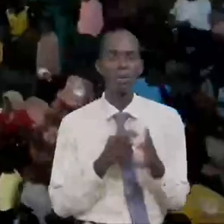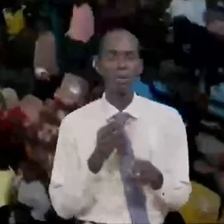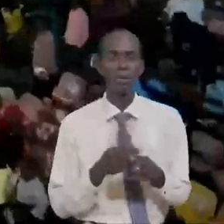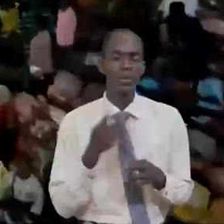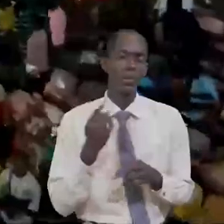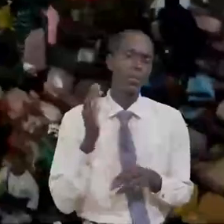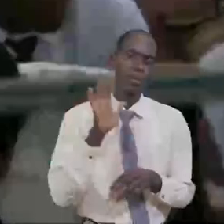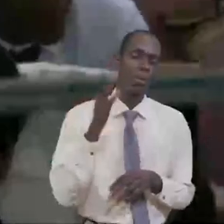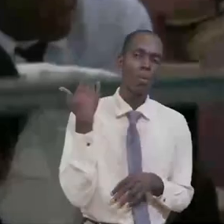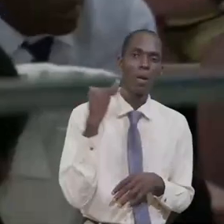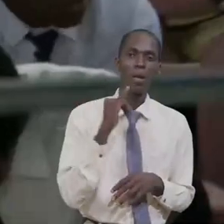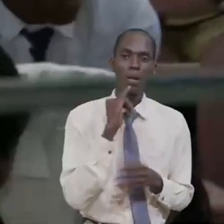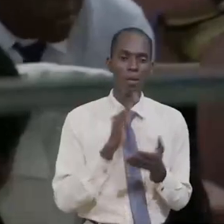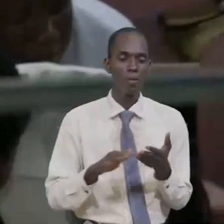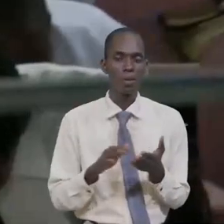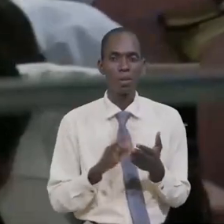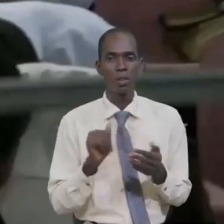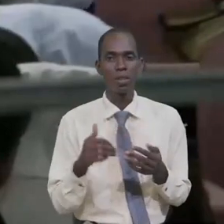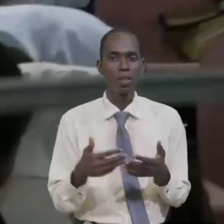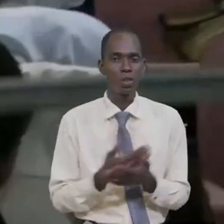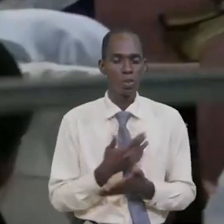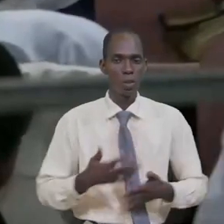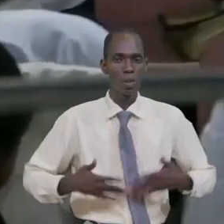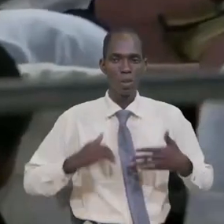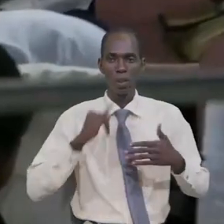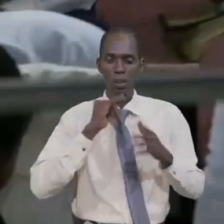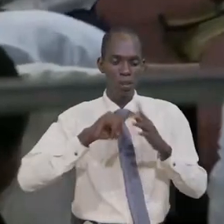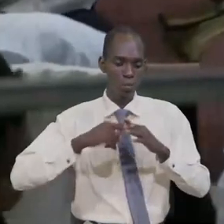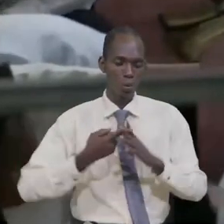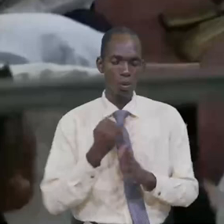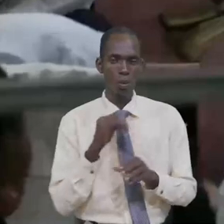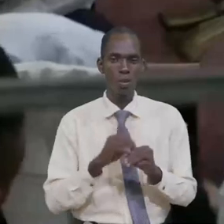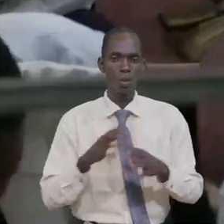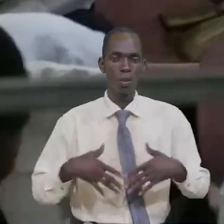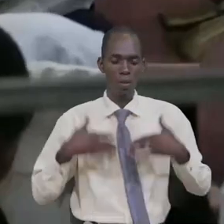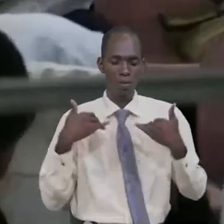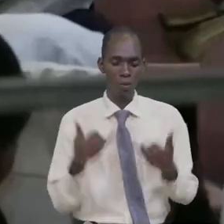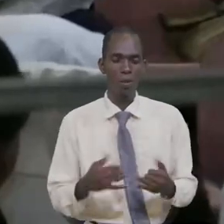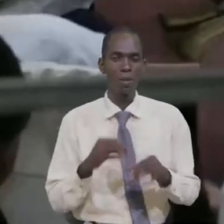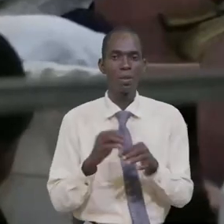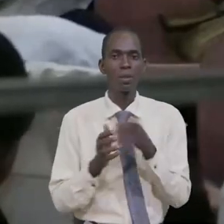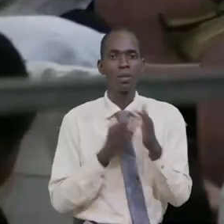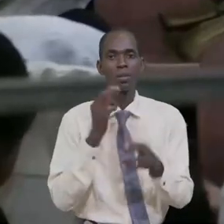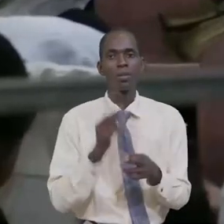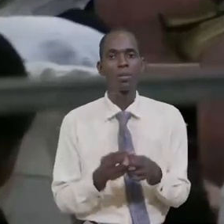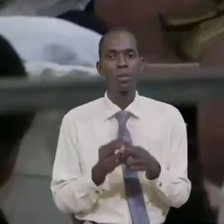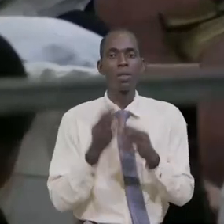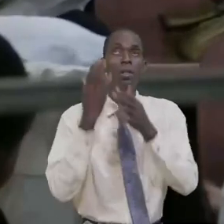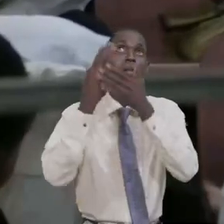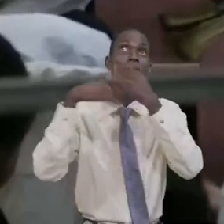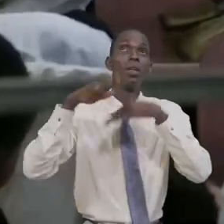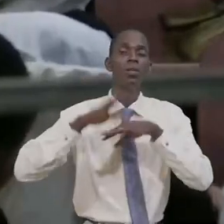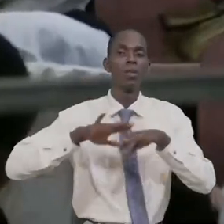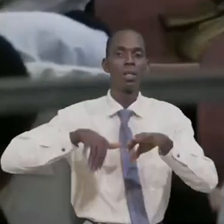une nouvelle vie commence dans ta vie maintenant au nom de Jésus le ciel le confirme dans ta vie